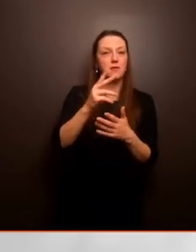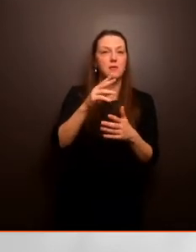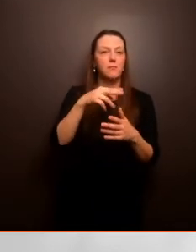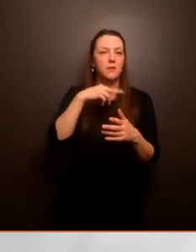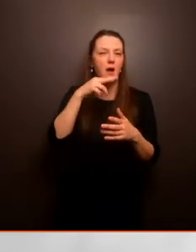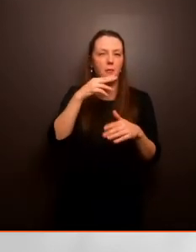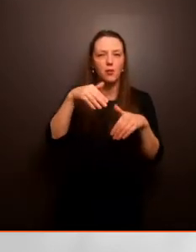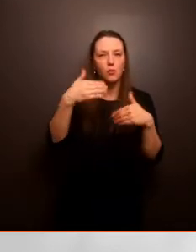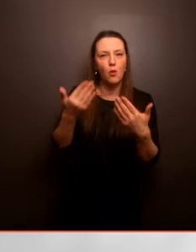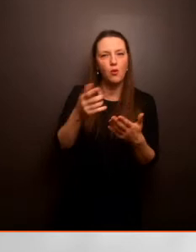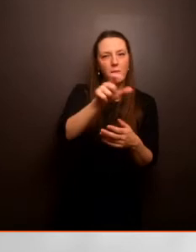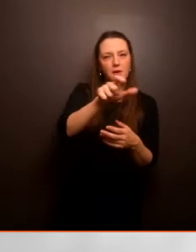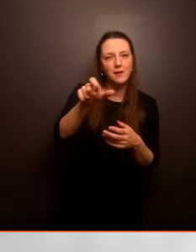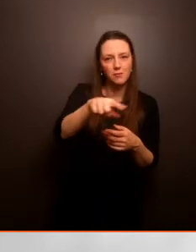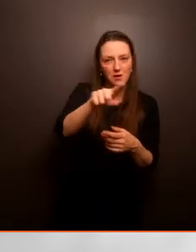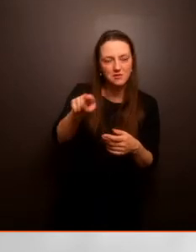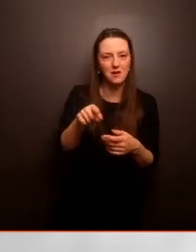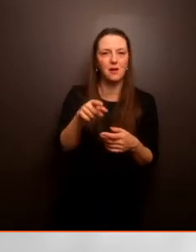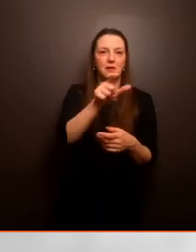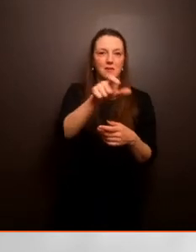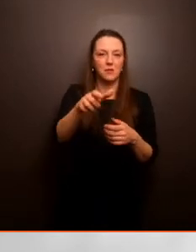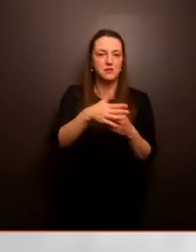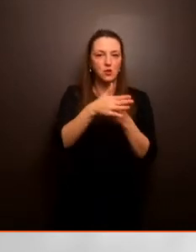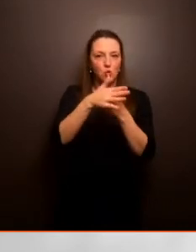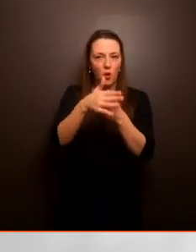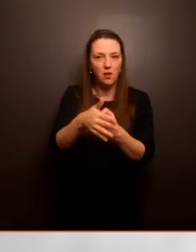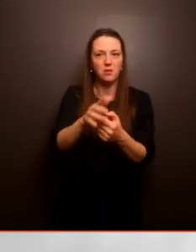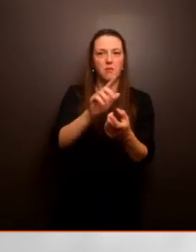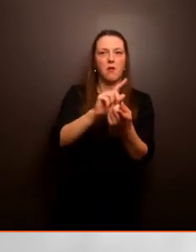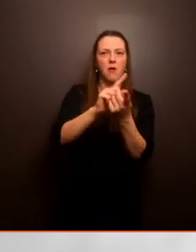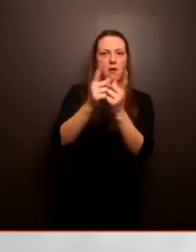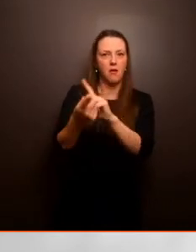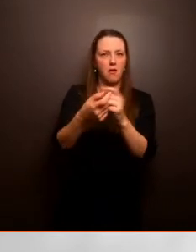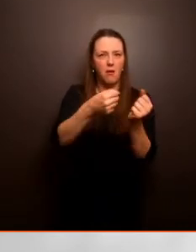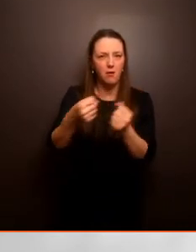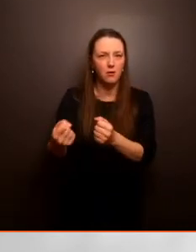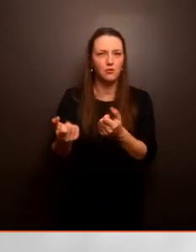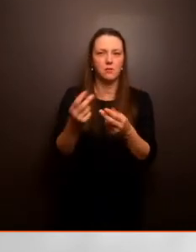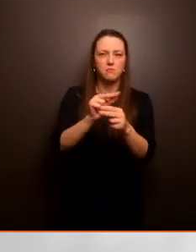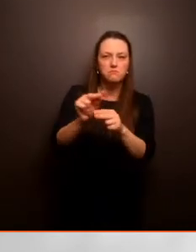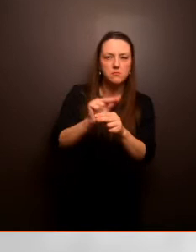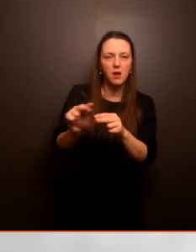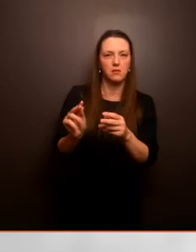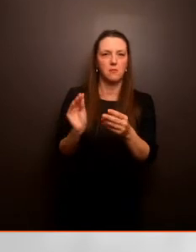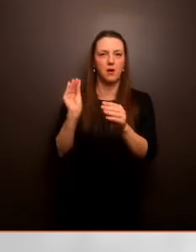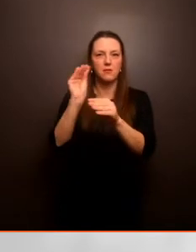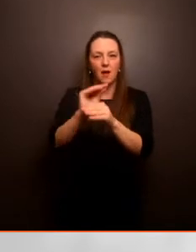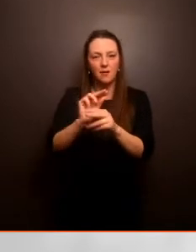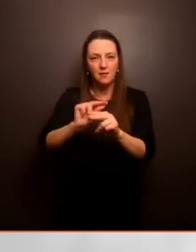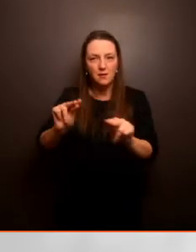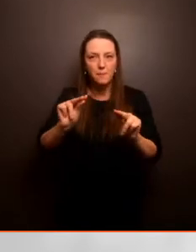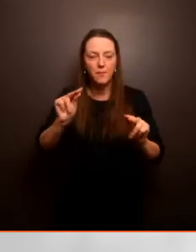oma inimesi selles kohanemises, ümberõppes, täiendõppes, võib-olla